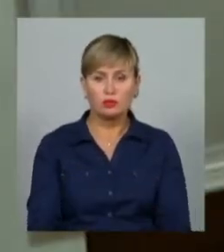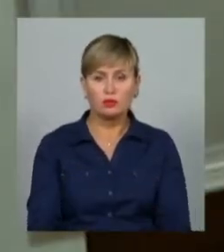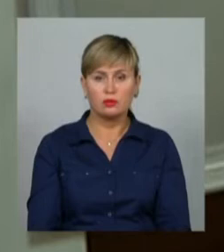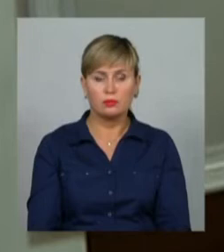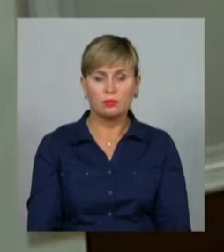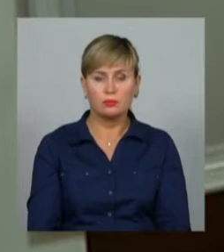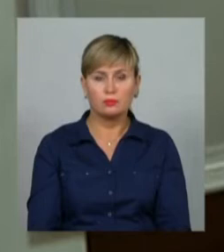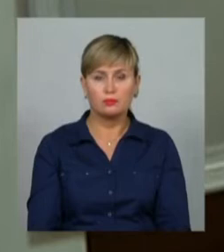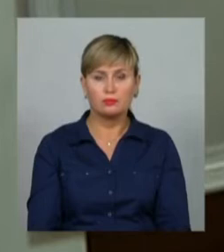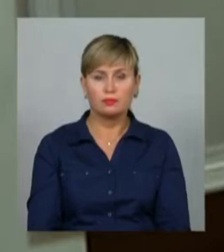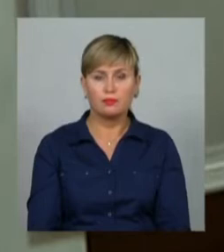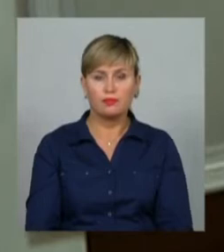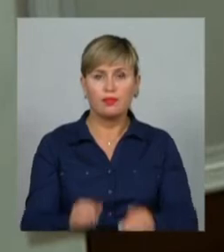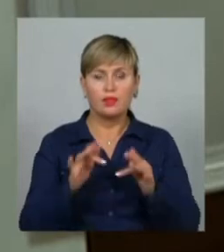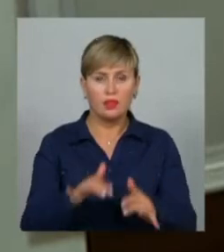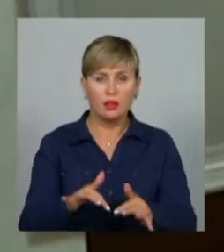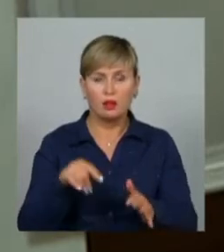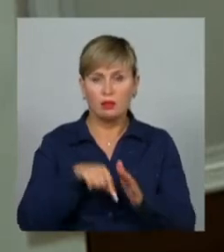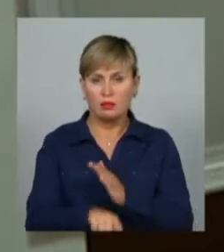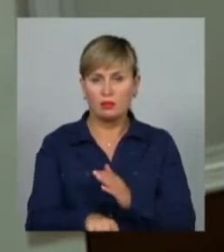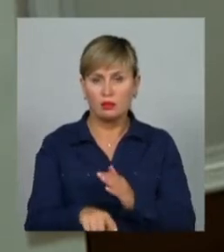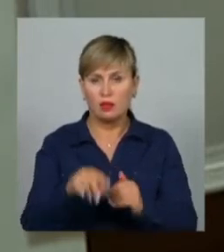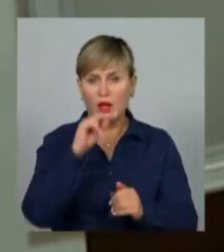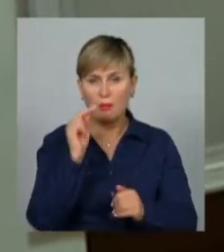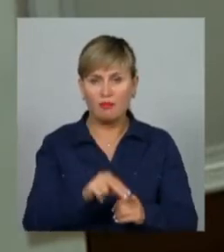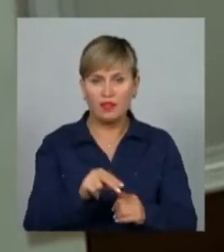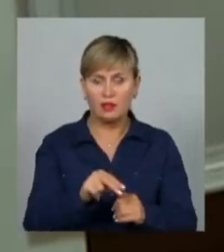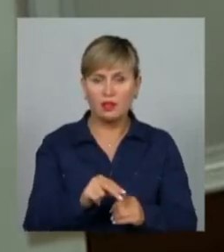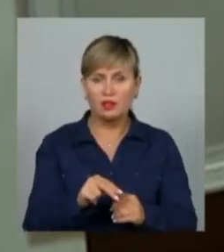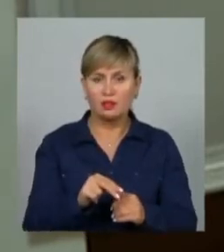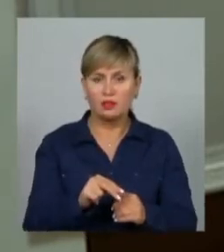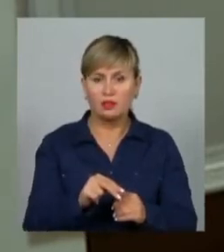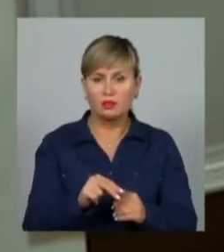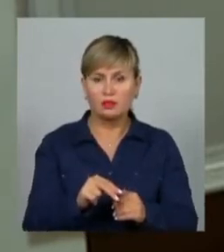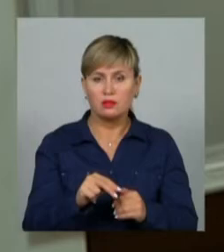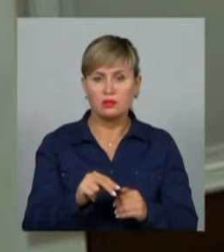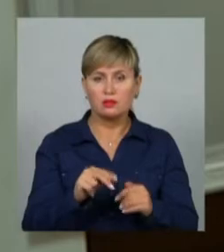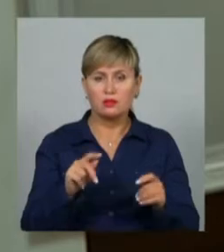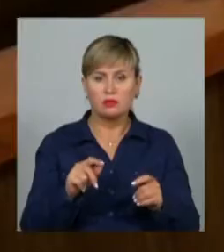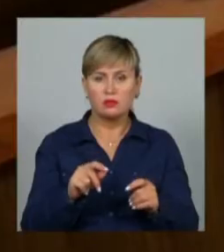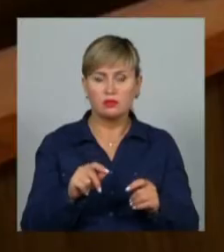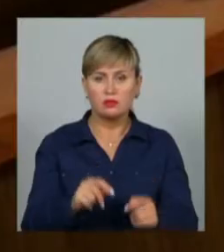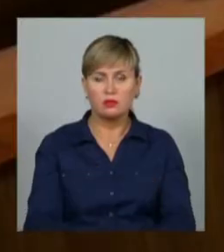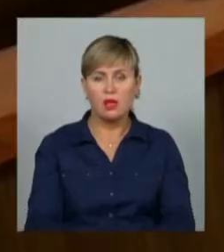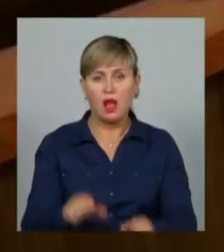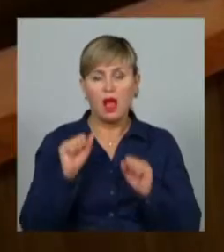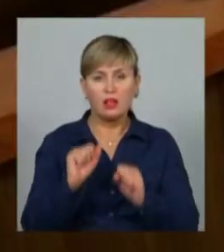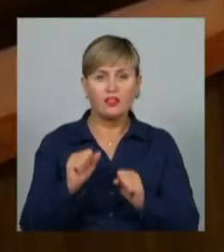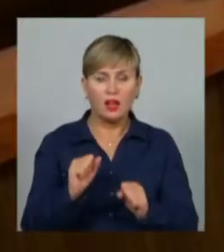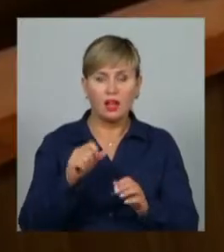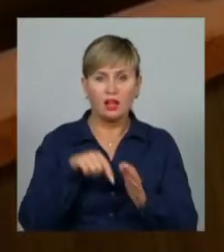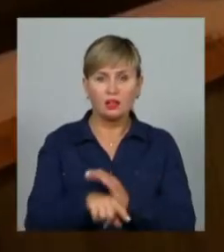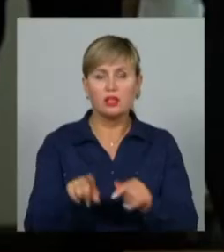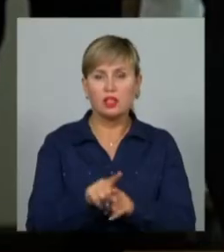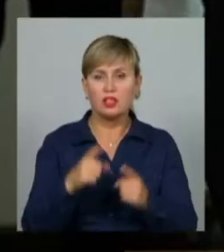показала, делала ссылку. Обвинение держится только на голосовных доводах заинтересованных лиц. Адвокат Нурай Малданыш